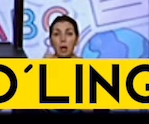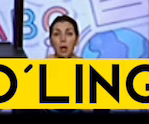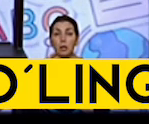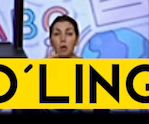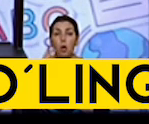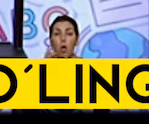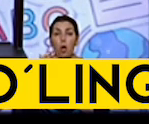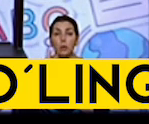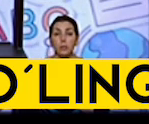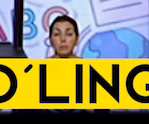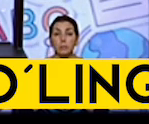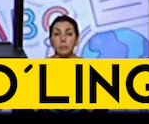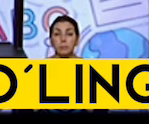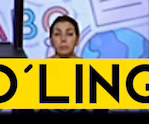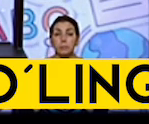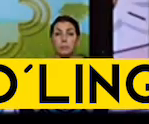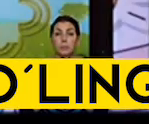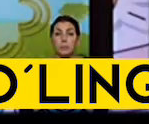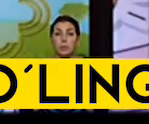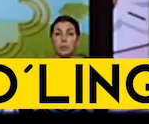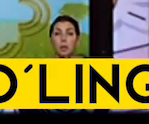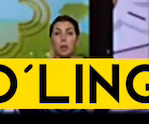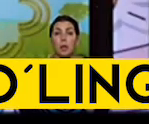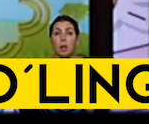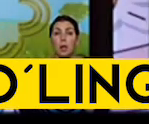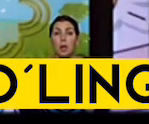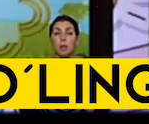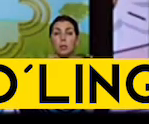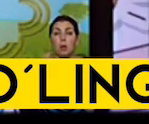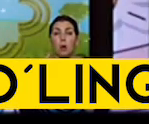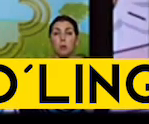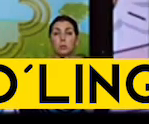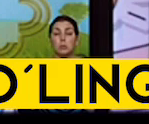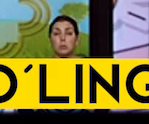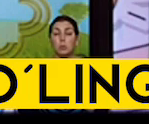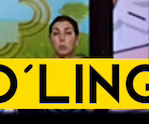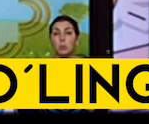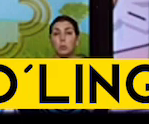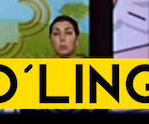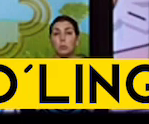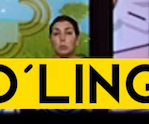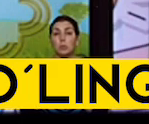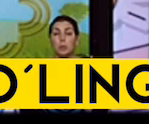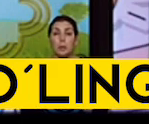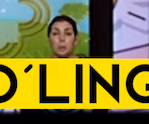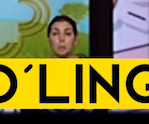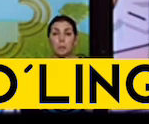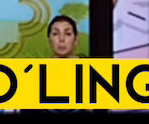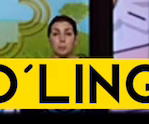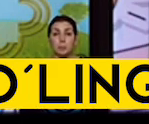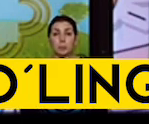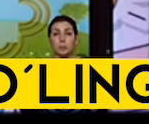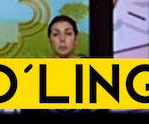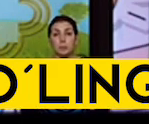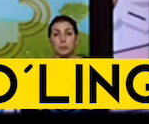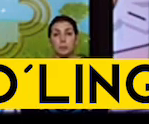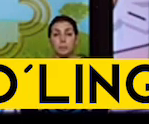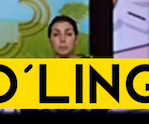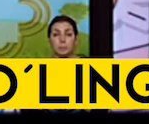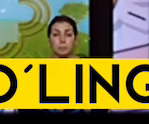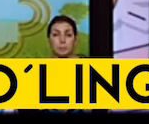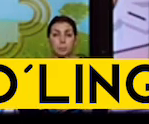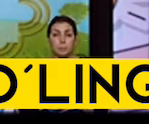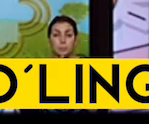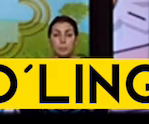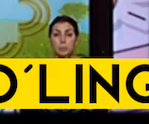Qalqon. Qalqon so'zi shu yerda qalqonga o'xshatildi va uni bu yo'l bilan maqtayapti. Qalqonning o'zi nima